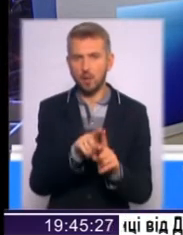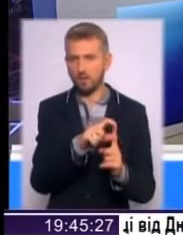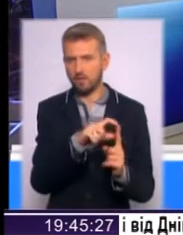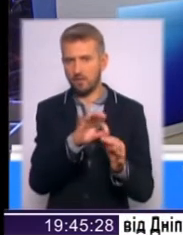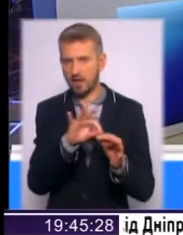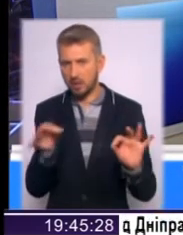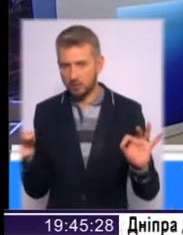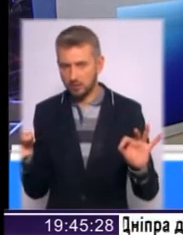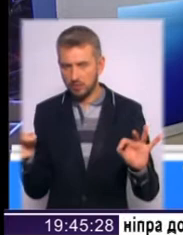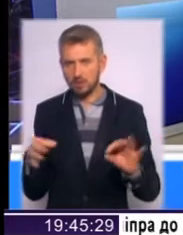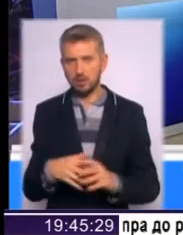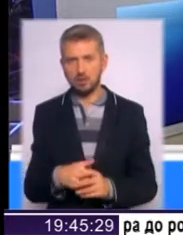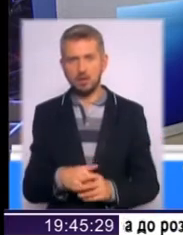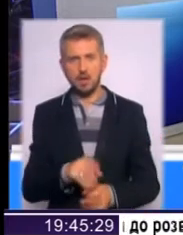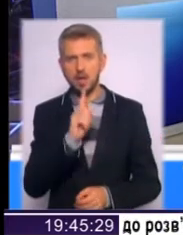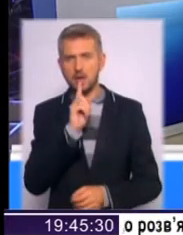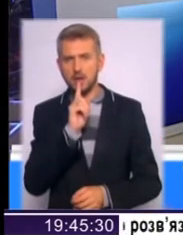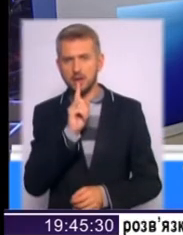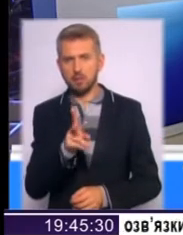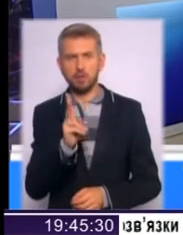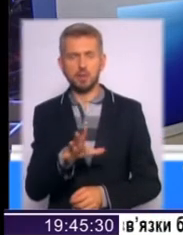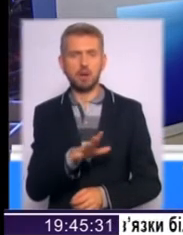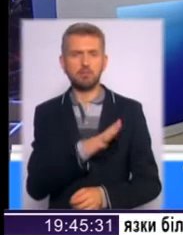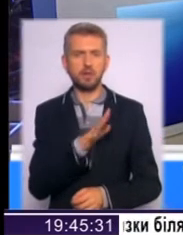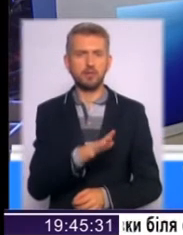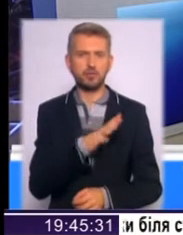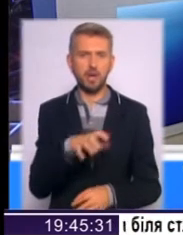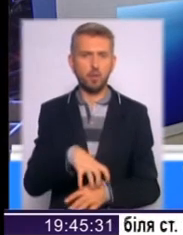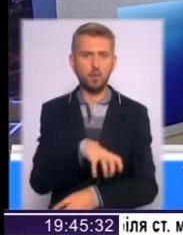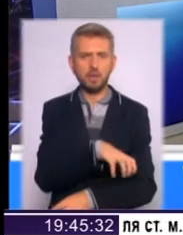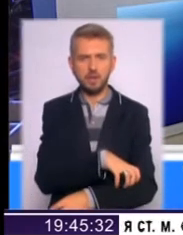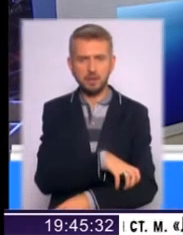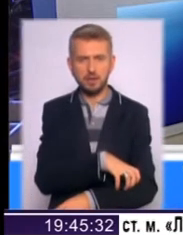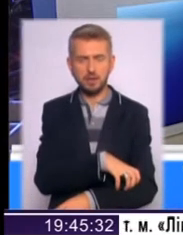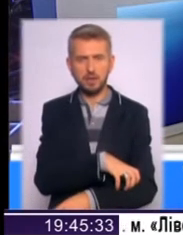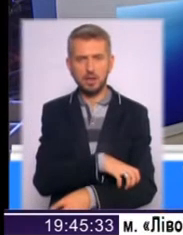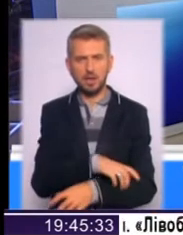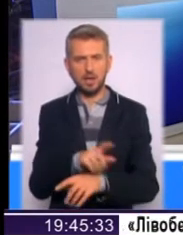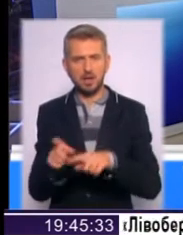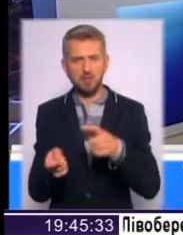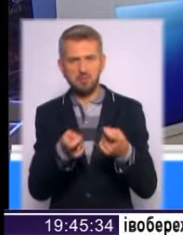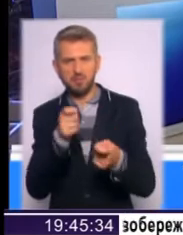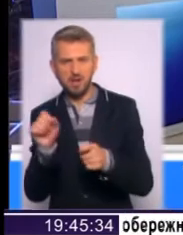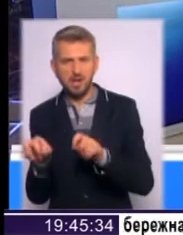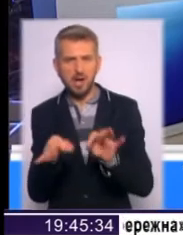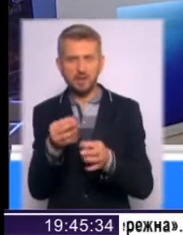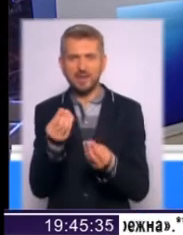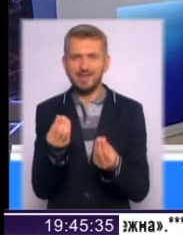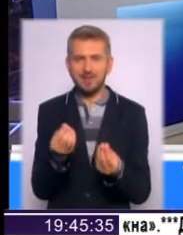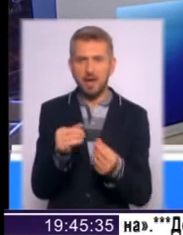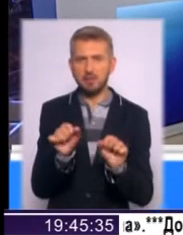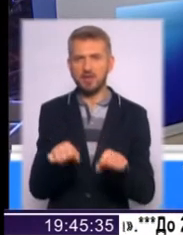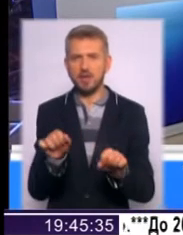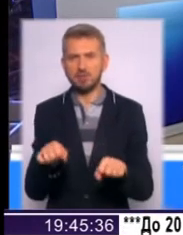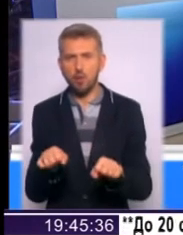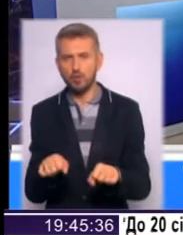фразу. Не будемо, як бувші комуністи, придиратися к деньгам і